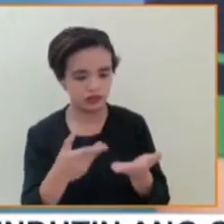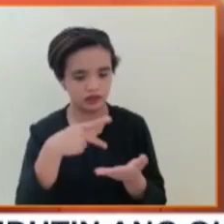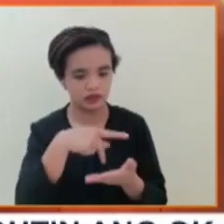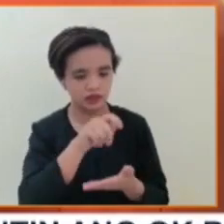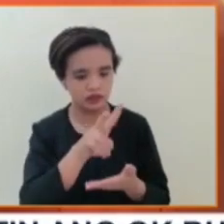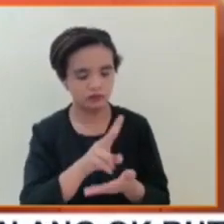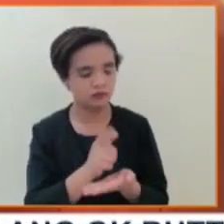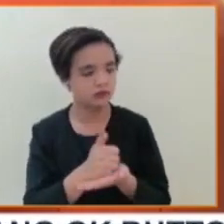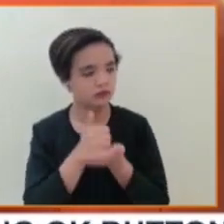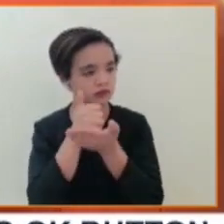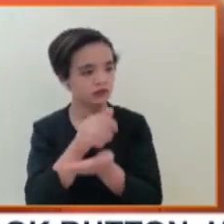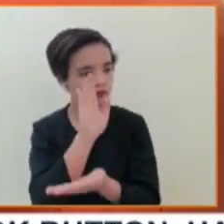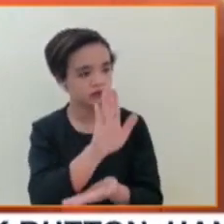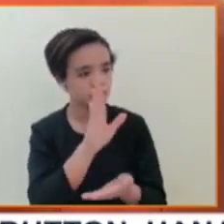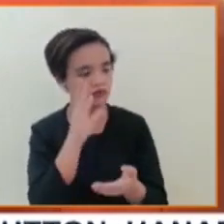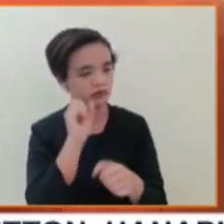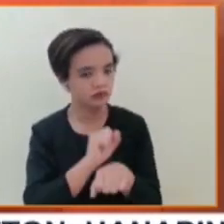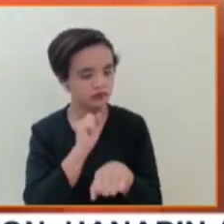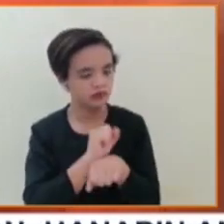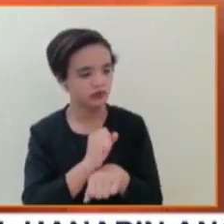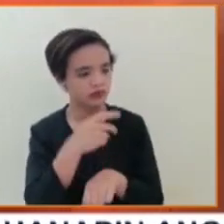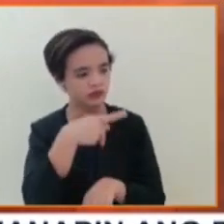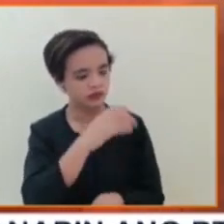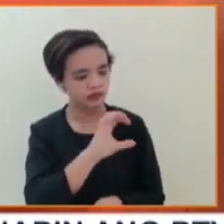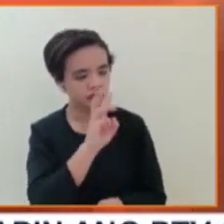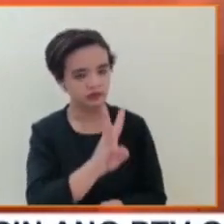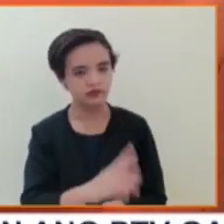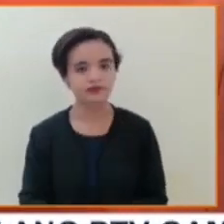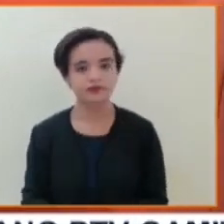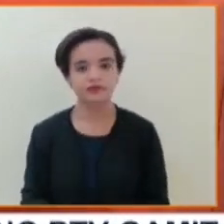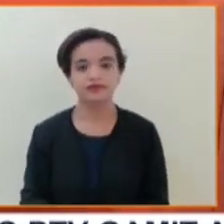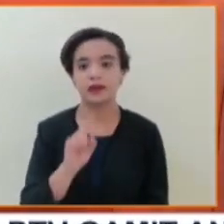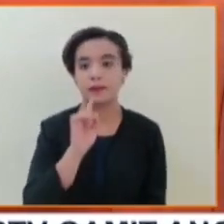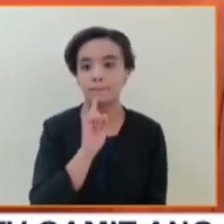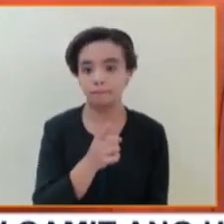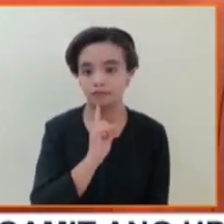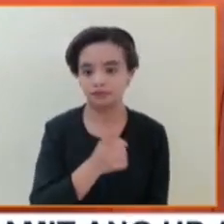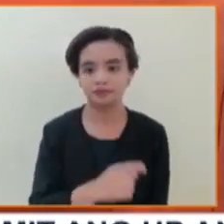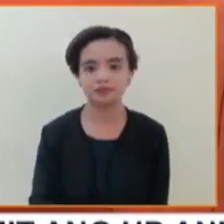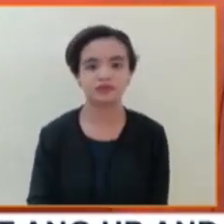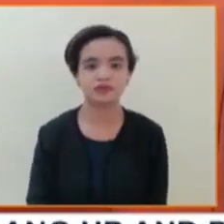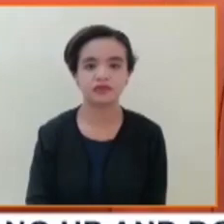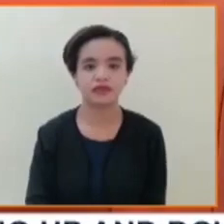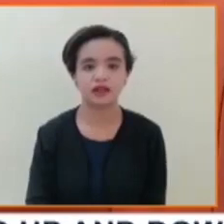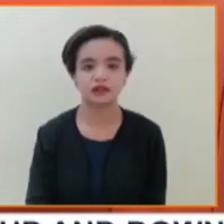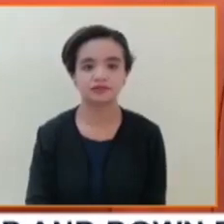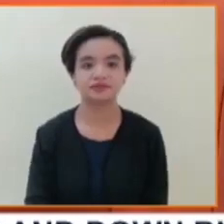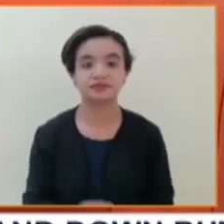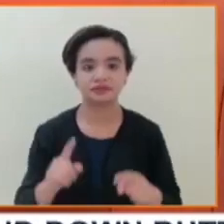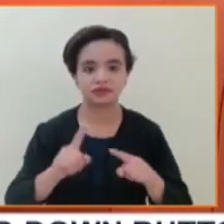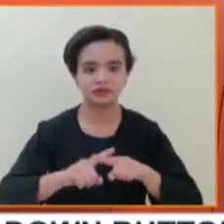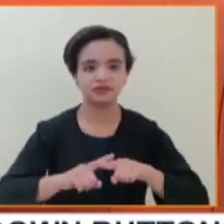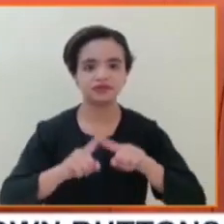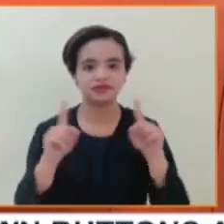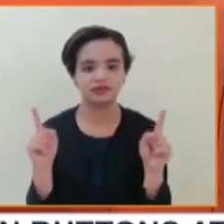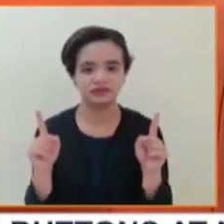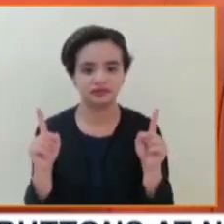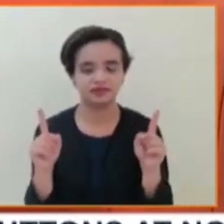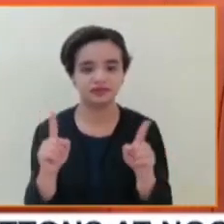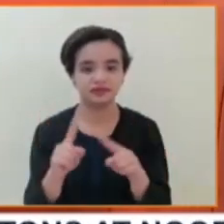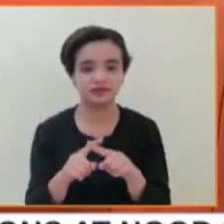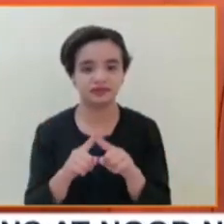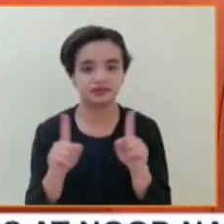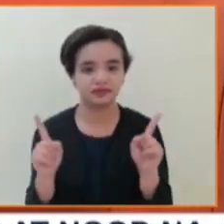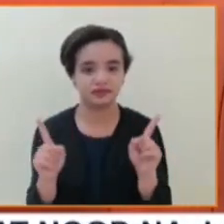iyong gitrabaho naman sa PCW? So, basically, naiba lang yung ating, naiba lang tayo